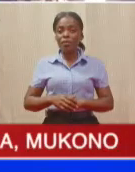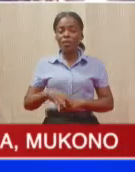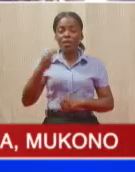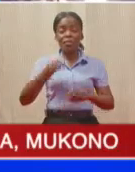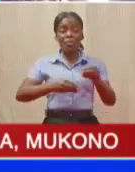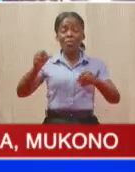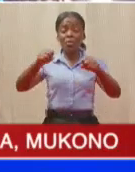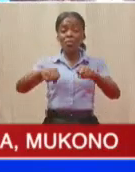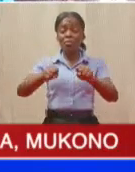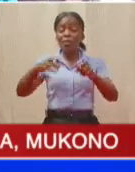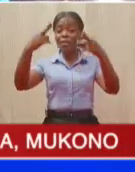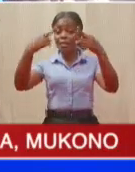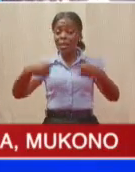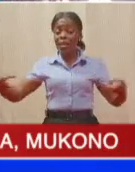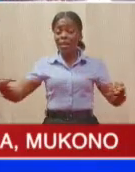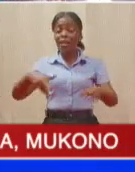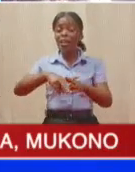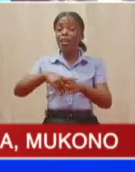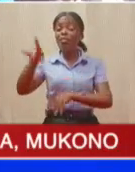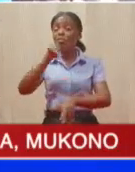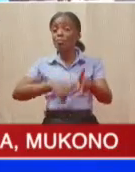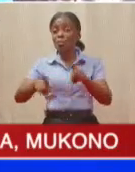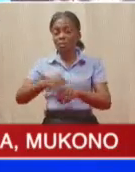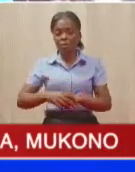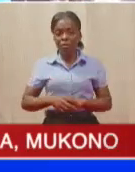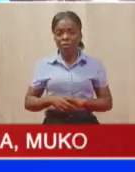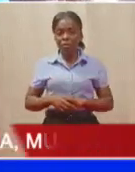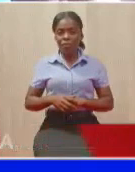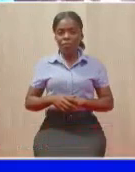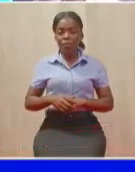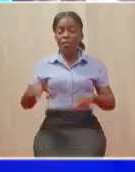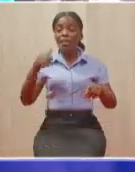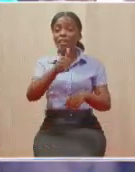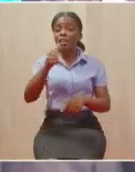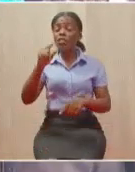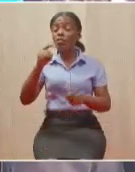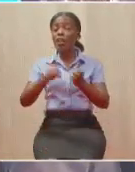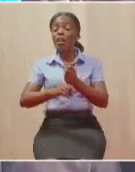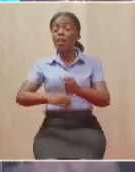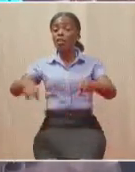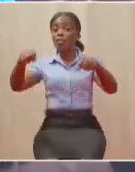piki awa tribe ye mulabira mumuyinzanze tumumutegeera afuna piki abeegattamu awo.